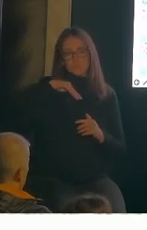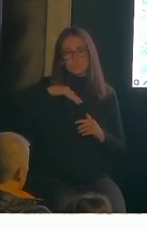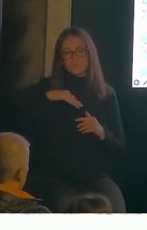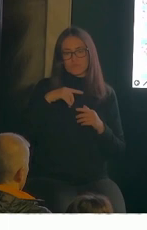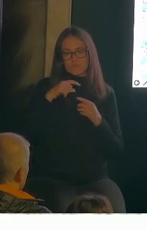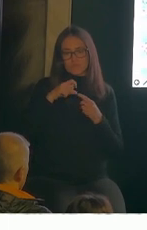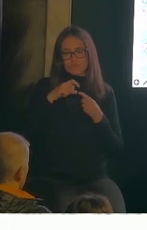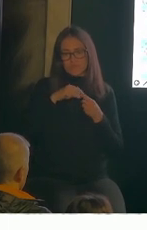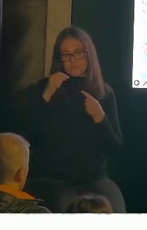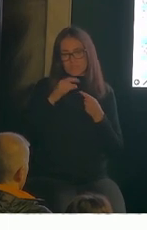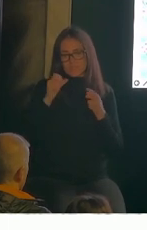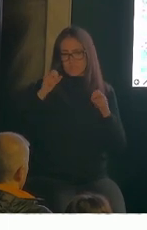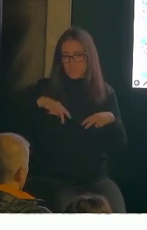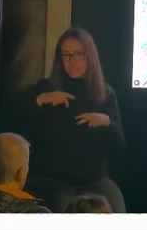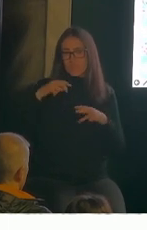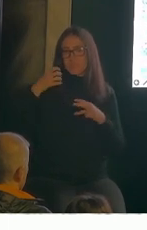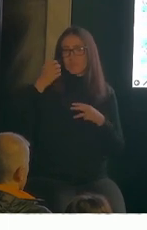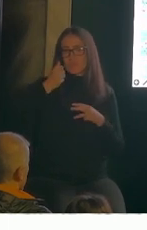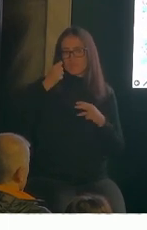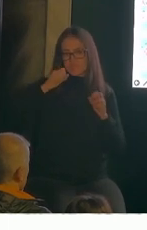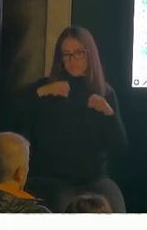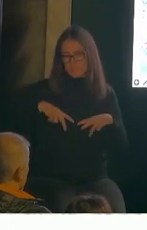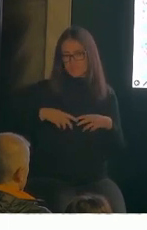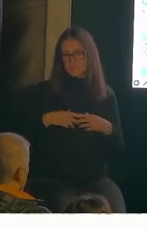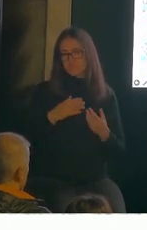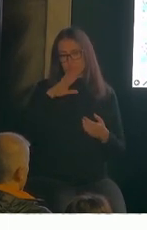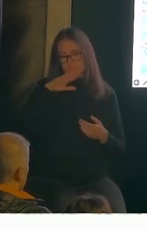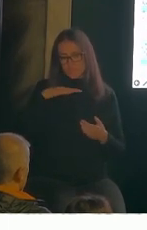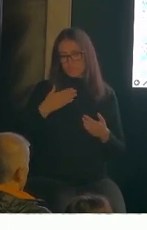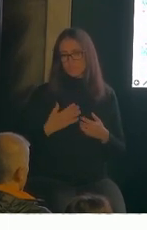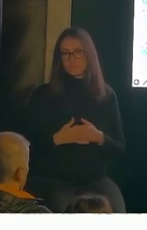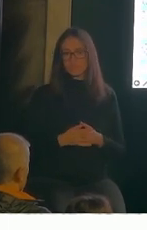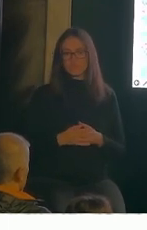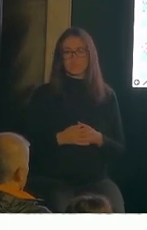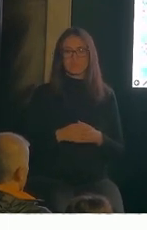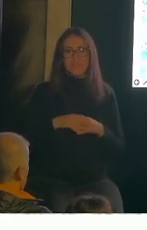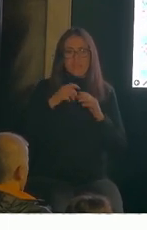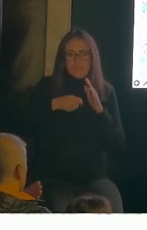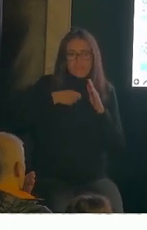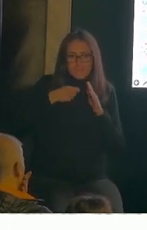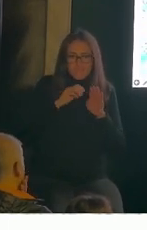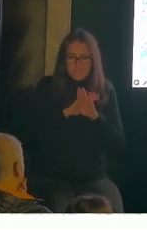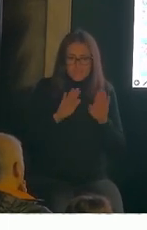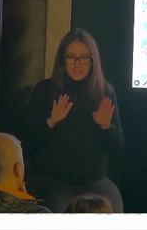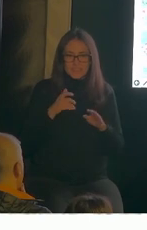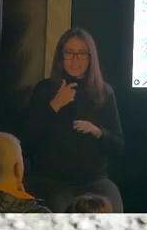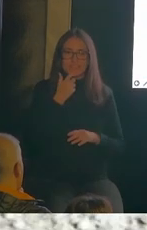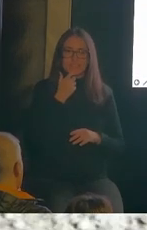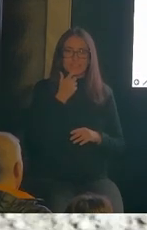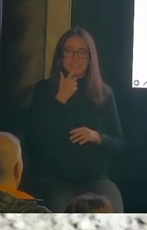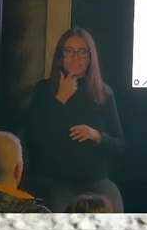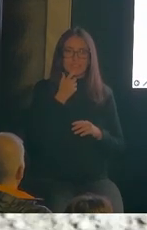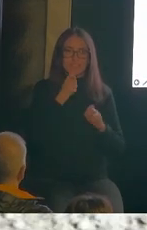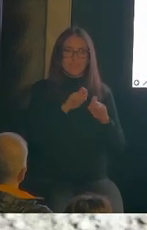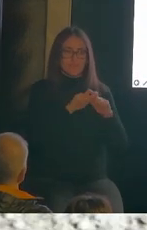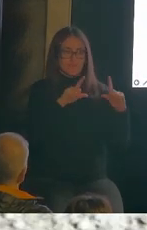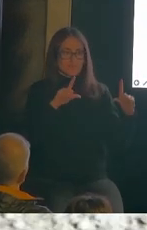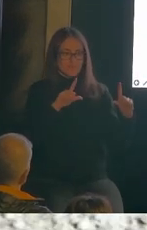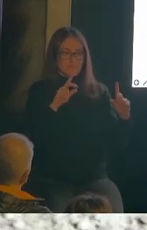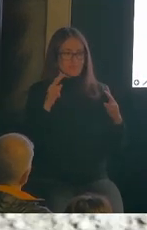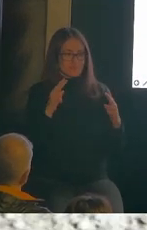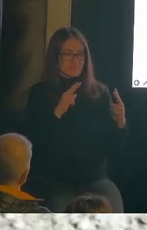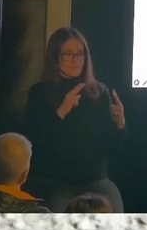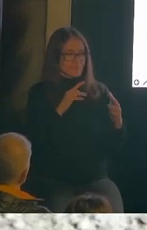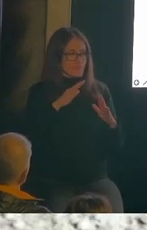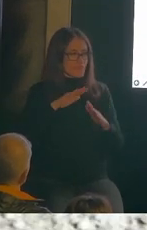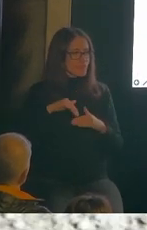aquests dos tipus de restriccions alimentàries. Doncs ja no m'enrotllo més. L'última diapo sí, perquè més o